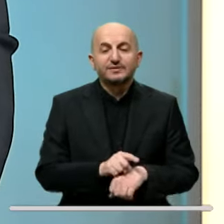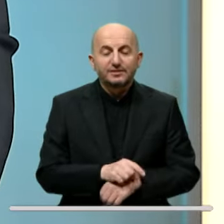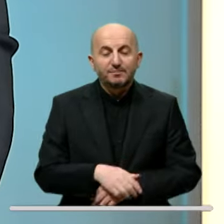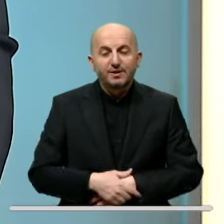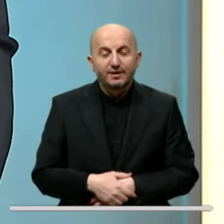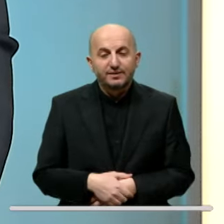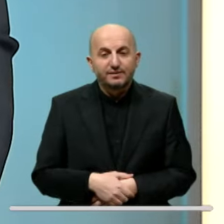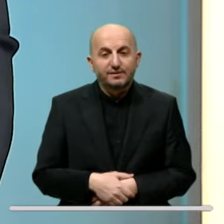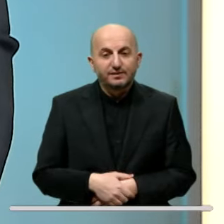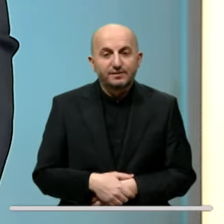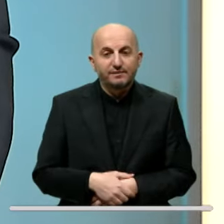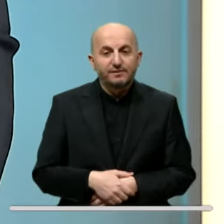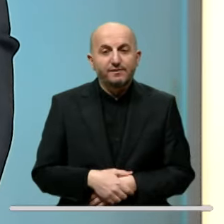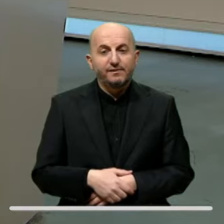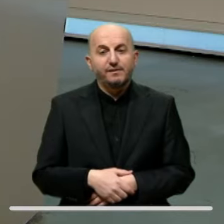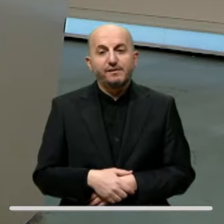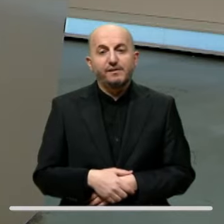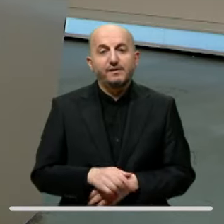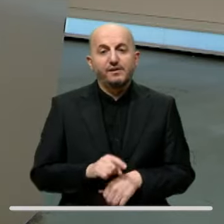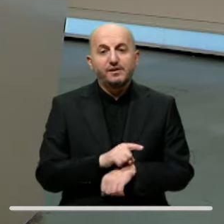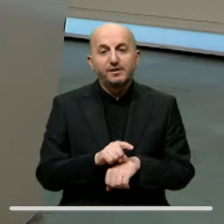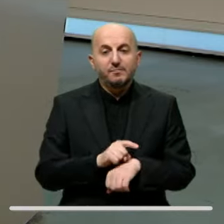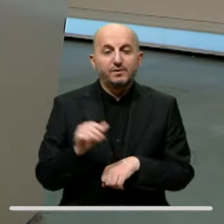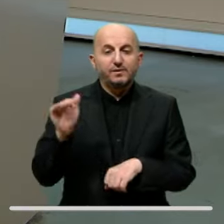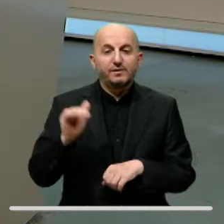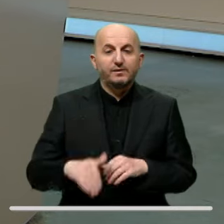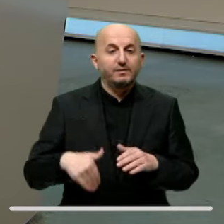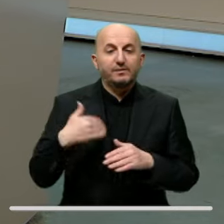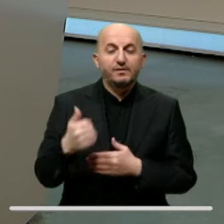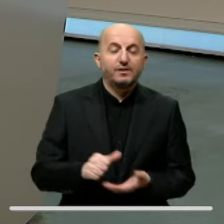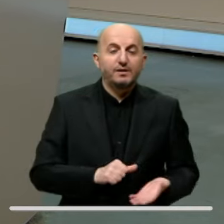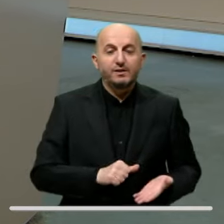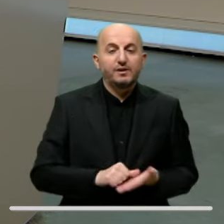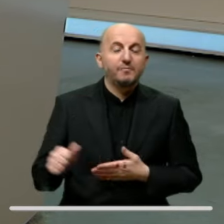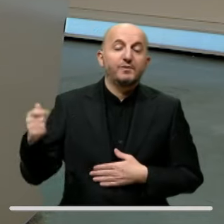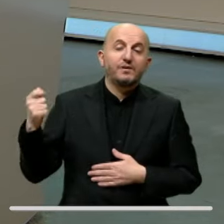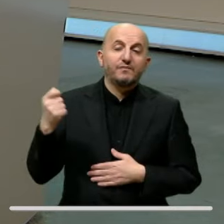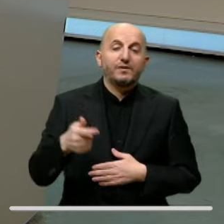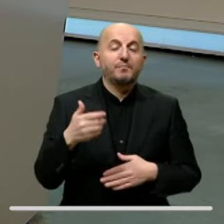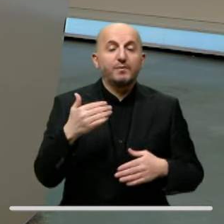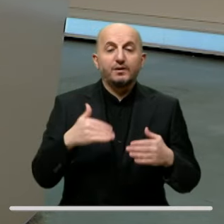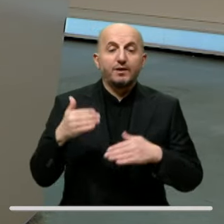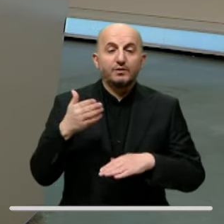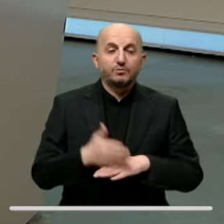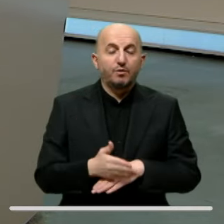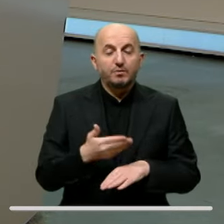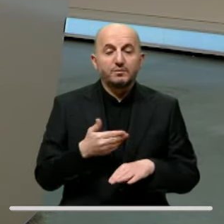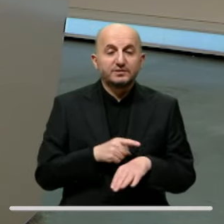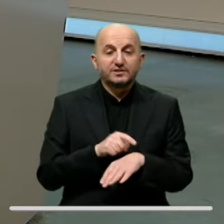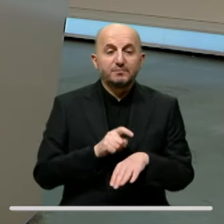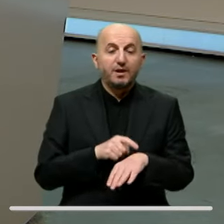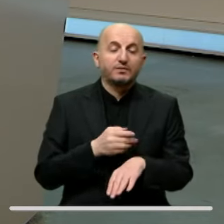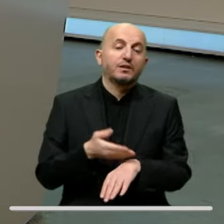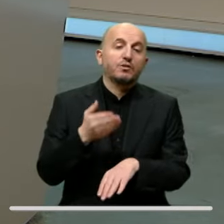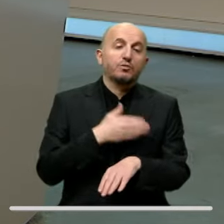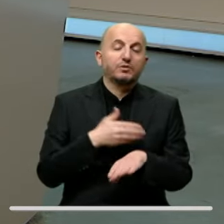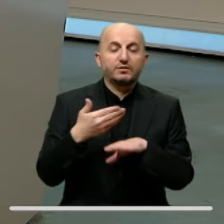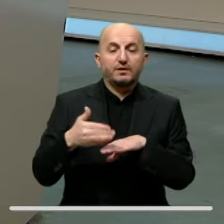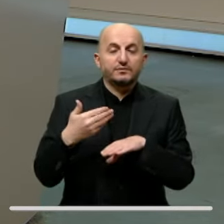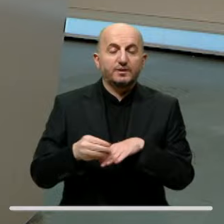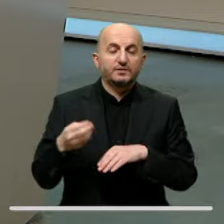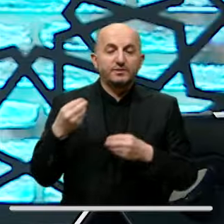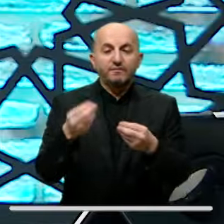erken veriyor. Yani zamanı geldikten sonra toptan evet. vermek daha doğru. Tabii. Ama zamanı gelmeden önce peyderpey de verilebilir. Verebilir.